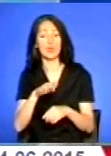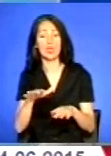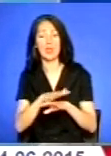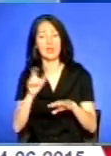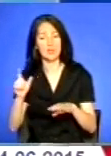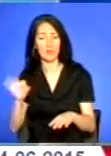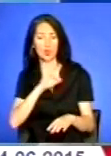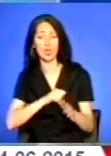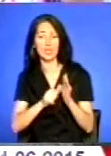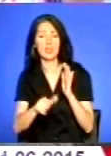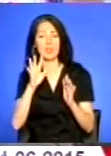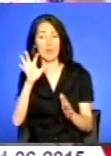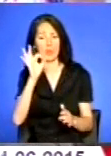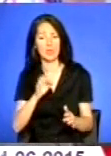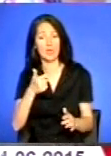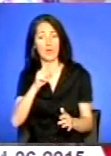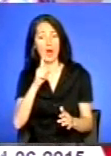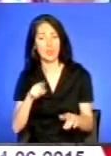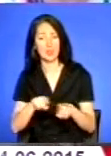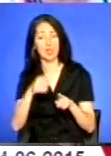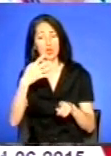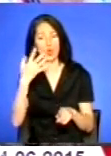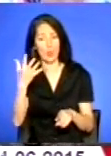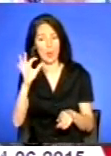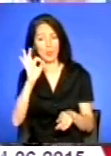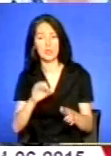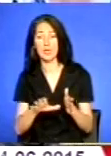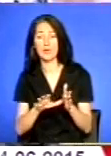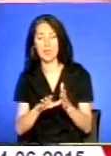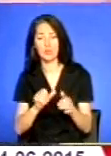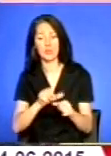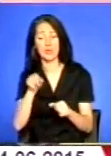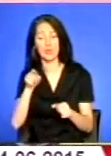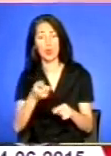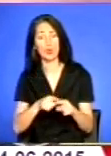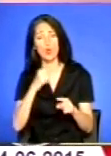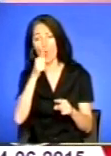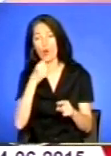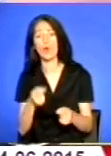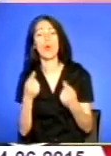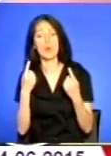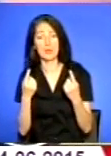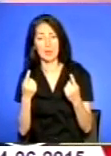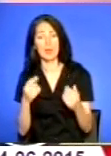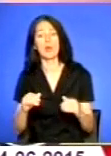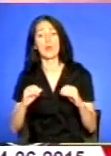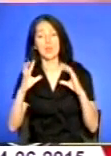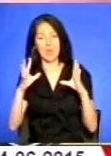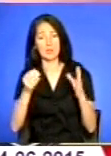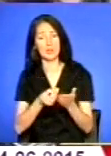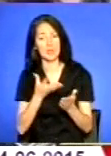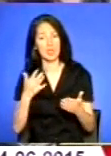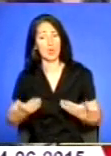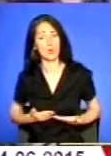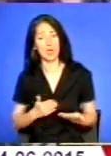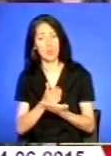понад 65% газу та 45% електроенергії. Крім того, цього року значно зросли ціни на комунальні послуги.